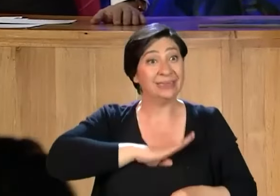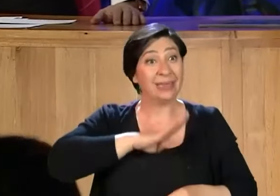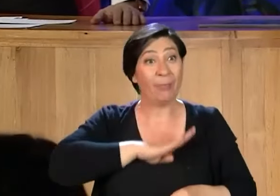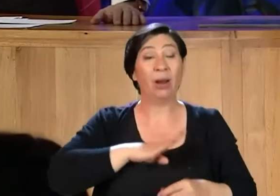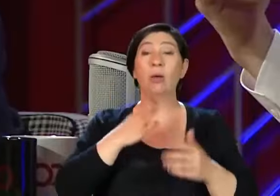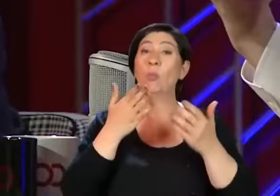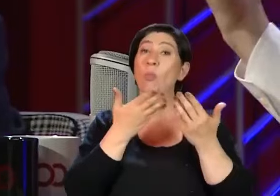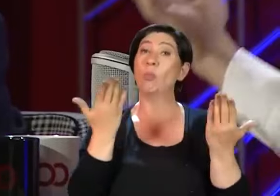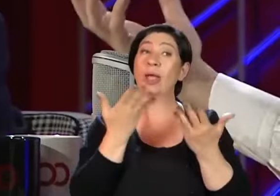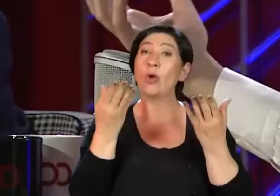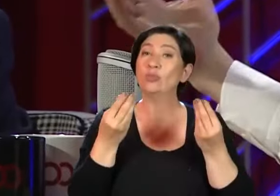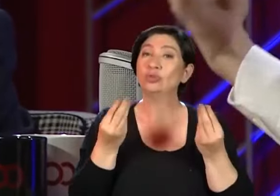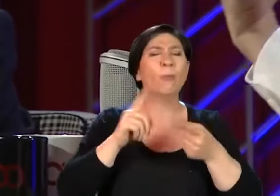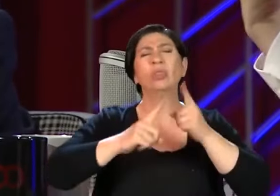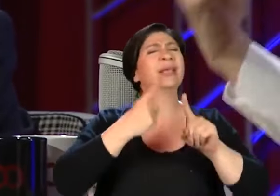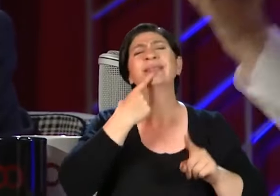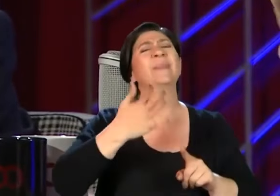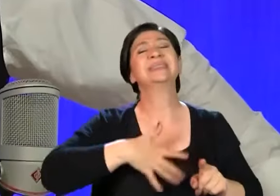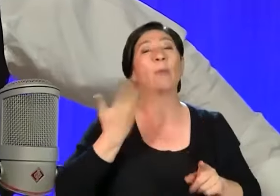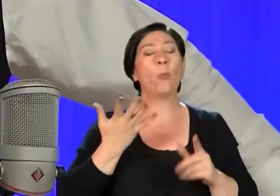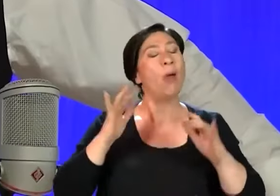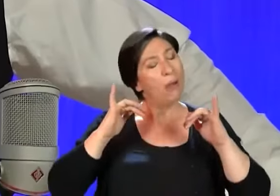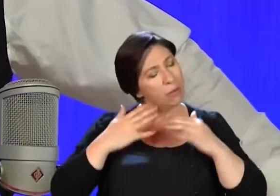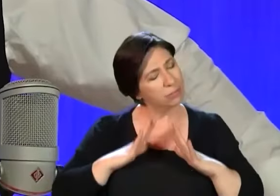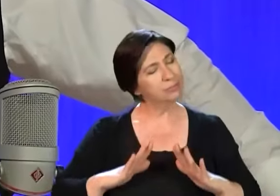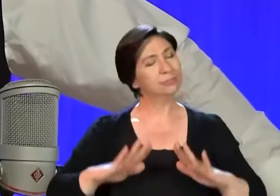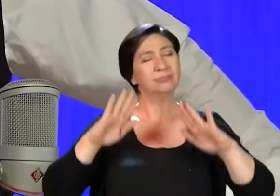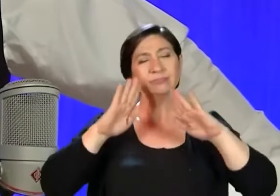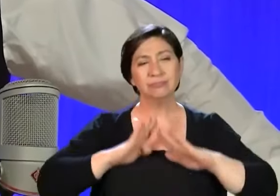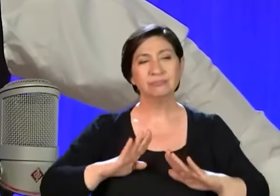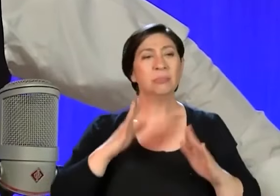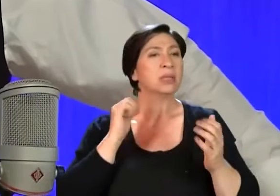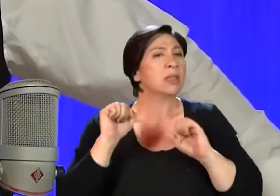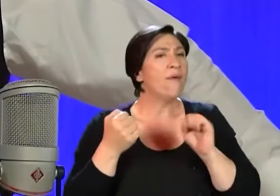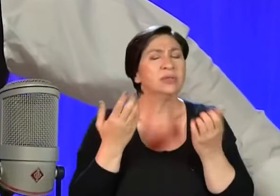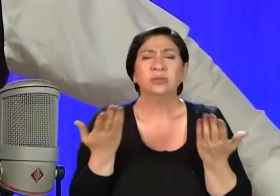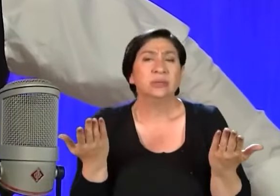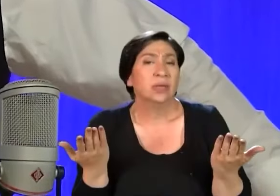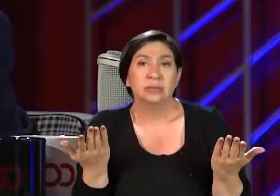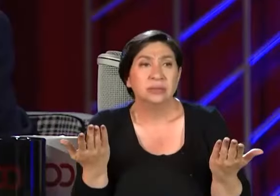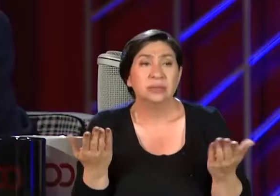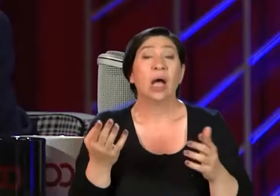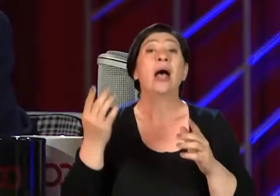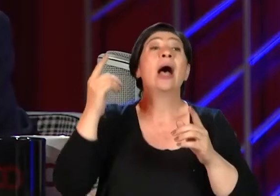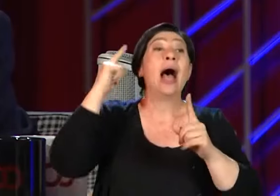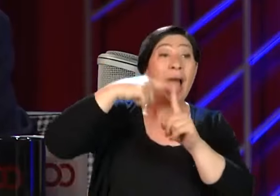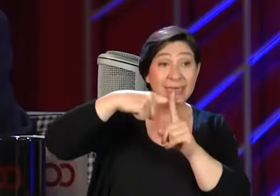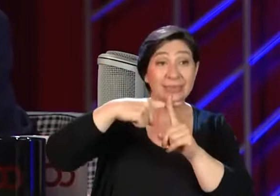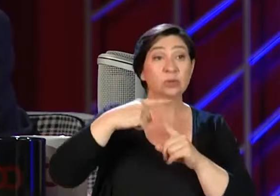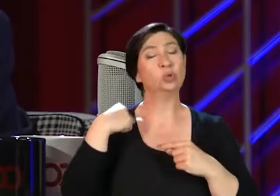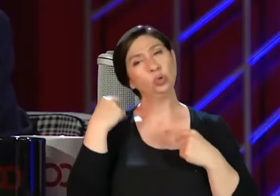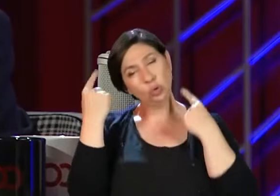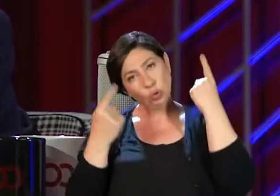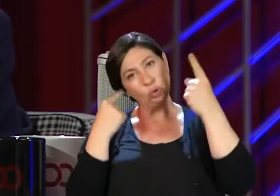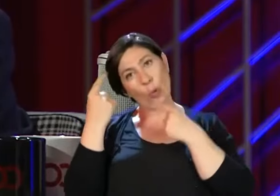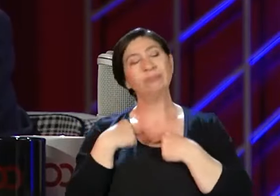bu kadar politik demek istemiyorum, hazımlı demek istiyorum davranabiliyorsunuz? Ve düşünüyorum